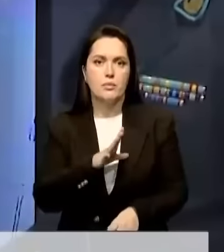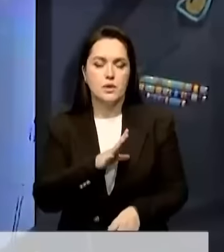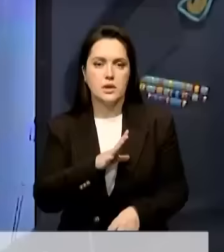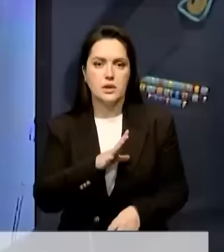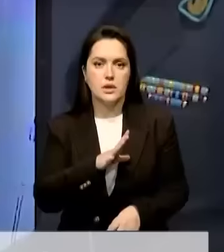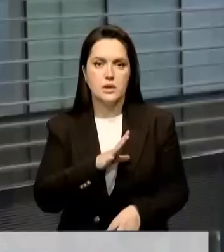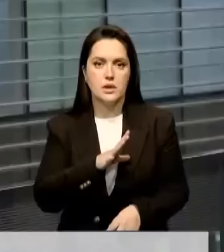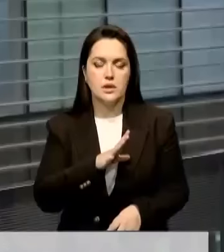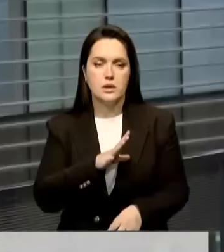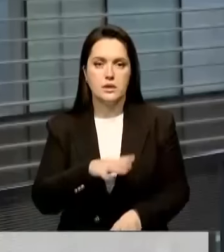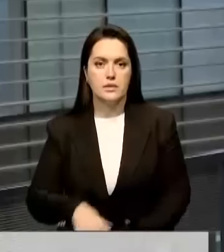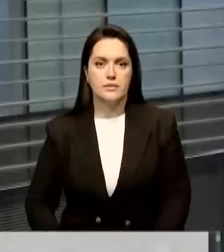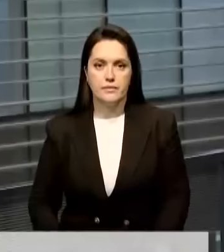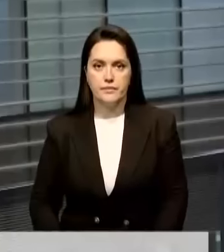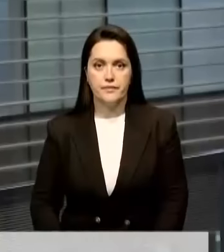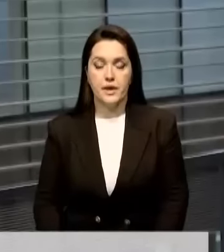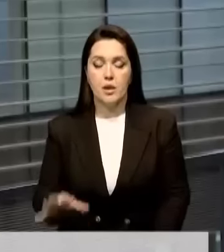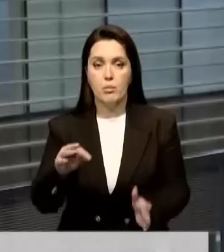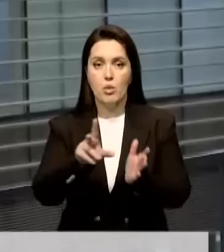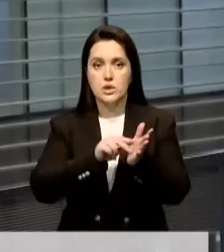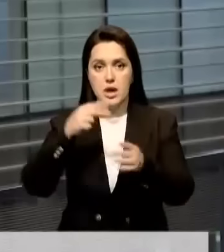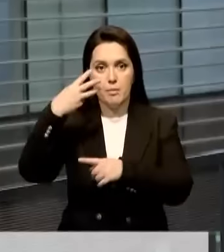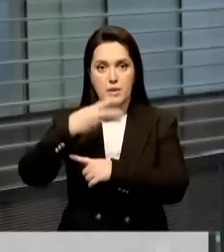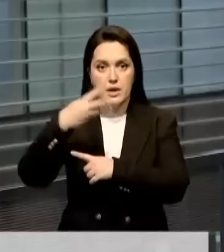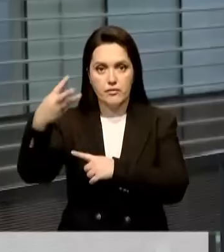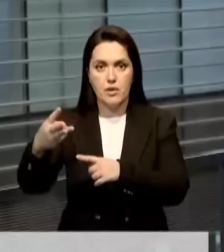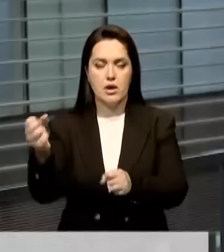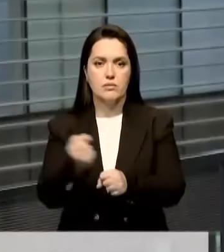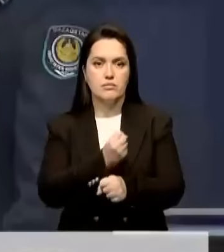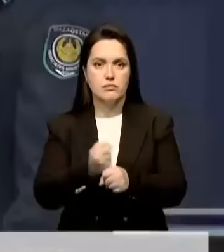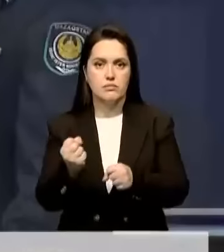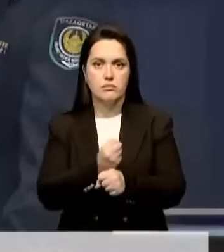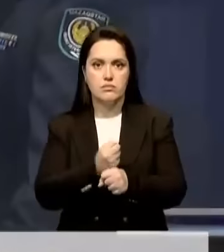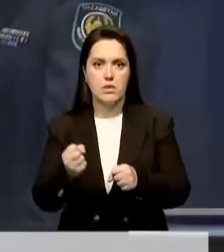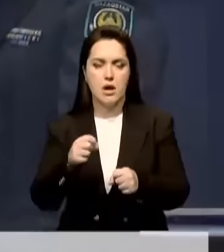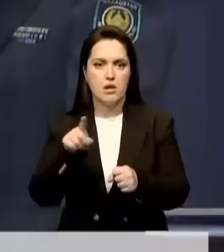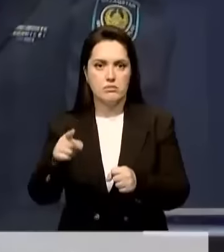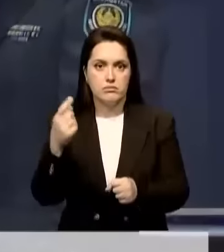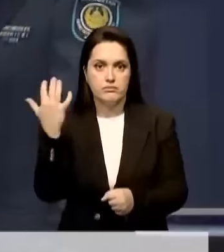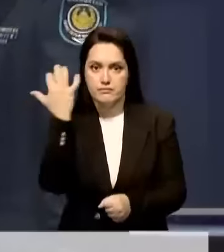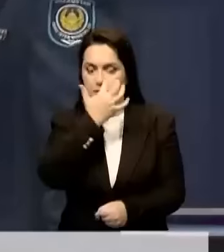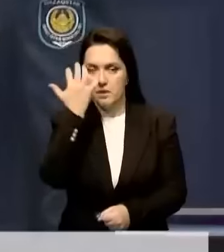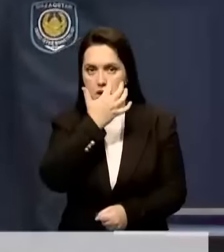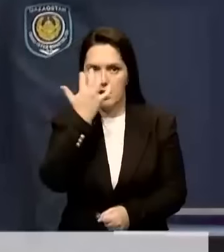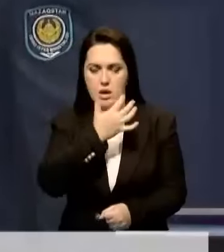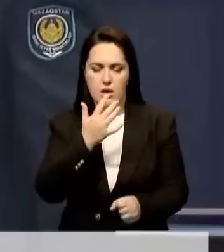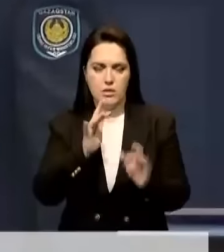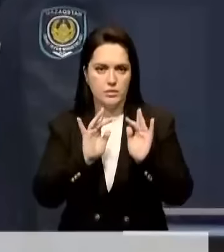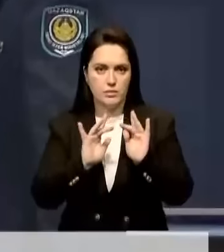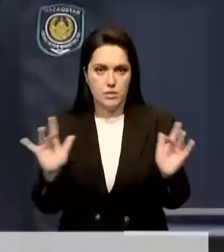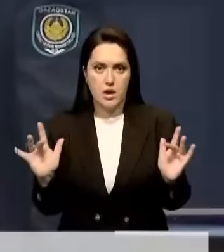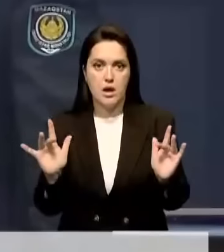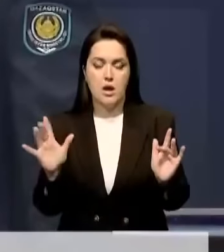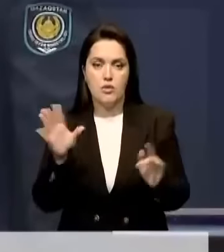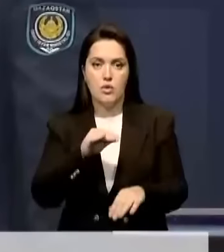него в действительности было в руке. По записи видно, что основная часть потасовки происходит в слепой зоне. Практически ничего не видно. Однако